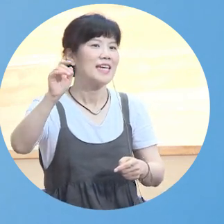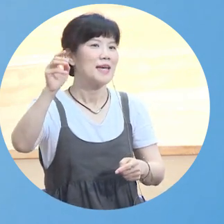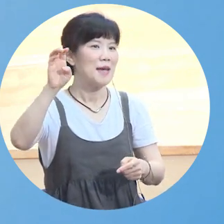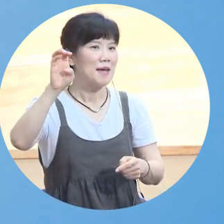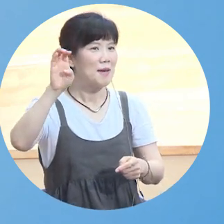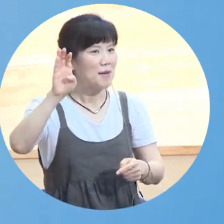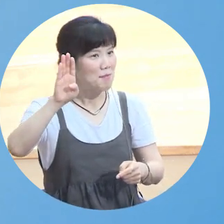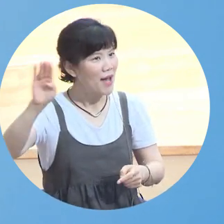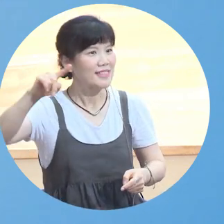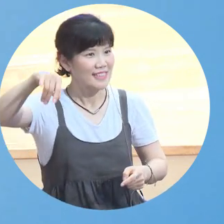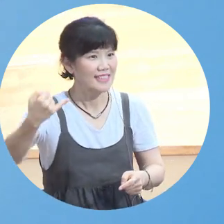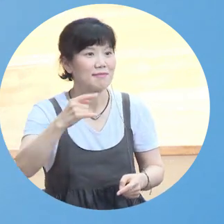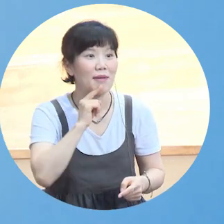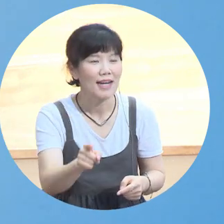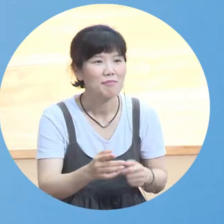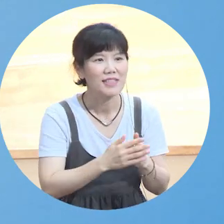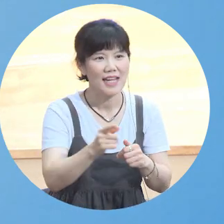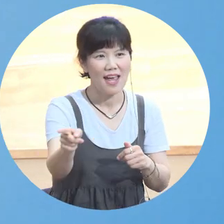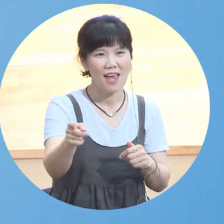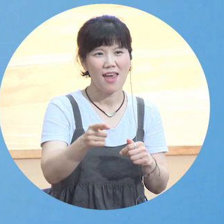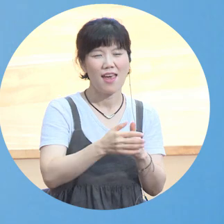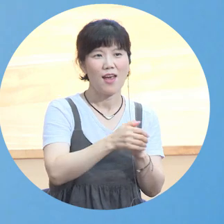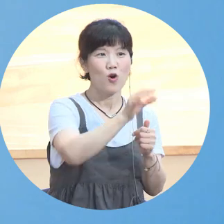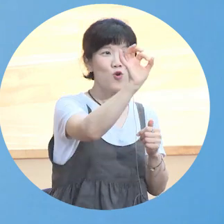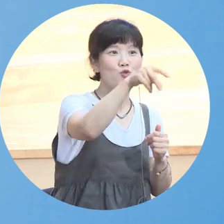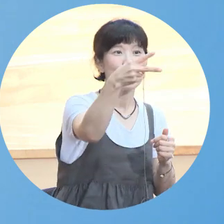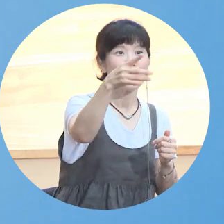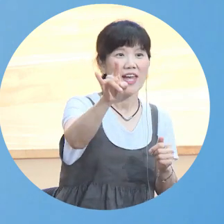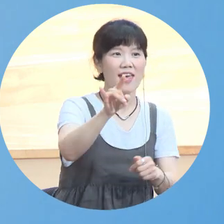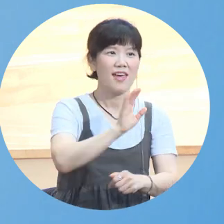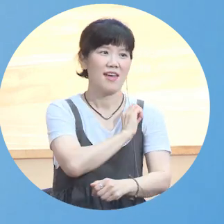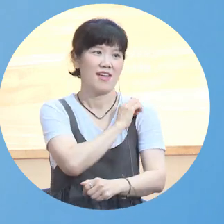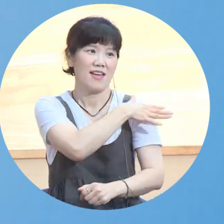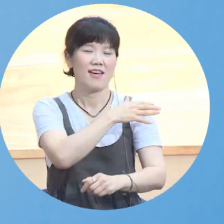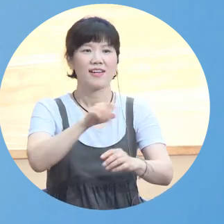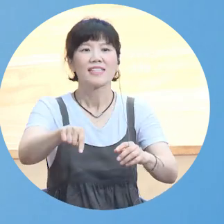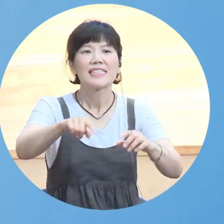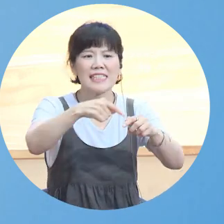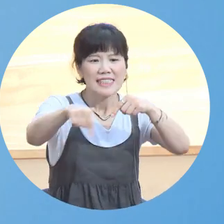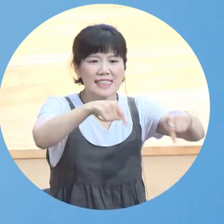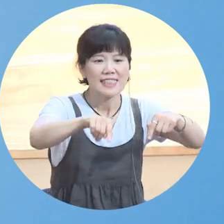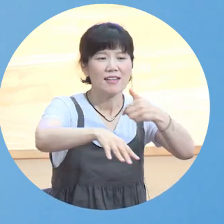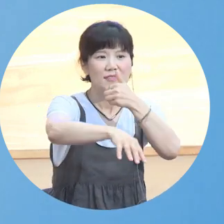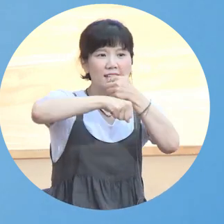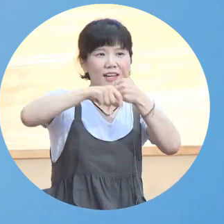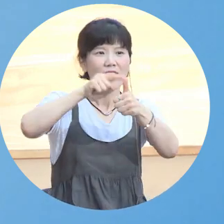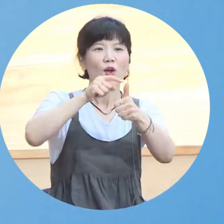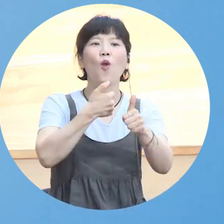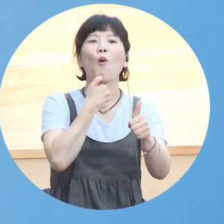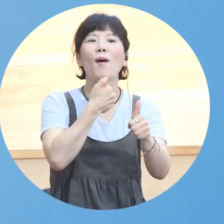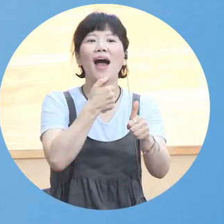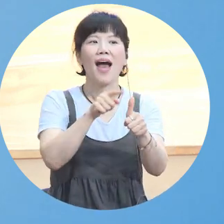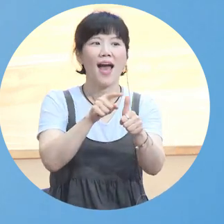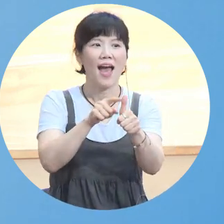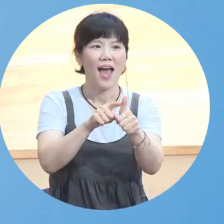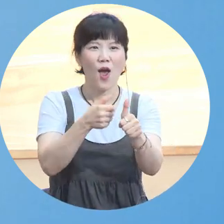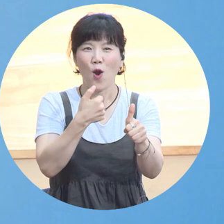유대와 28s 지역을 점령하고 있었던 로마제국 입니다 4 로마 3군 아주 야 가지고